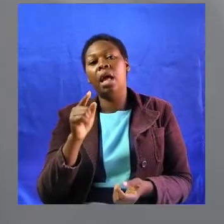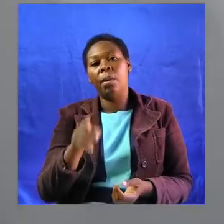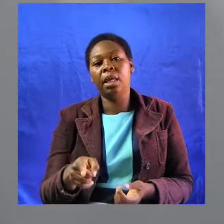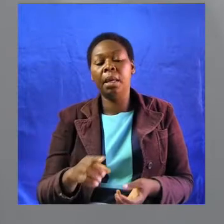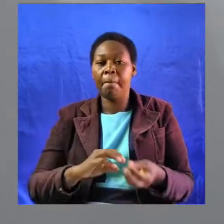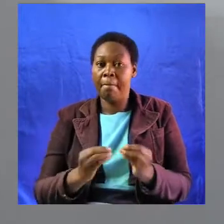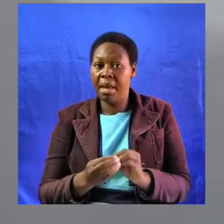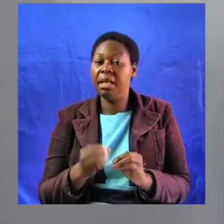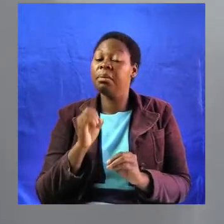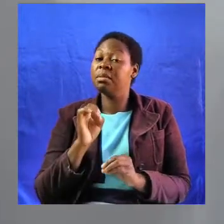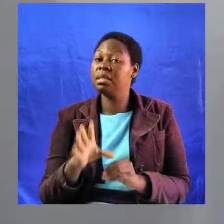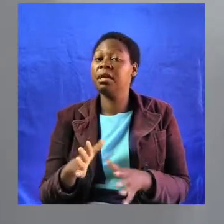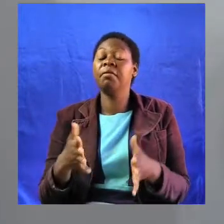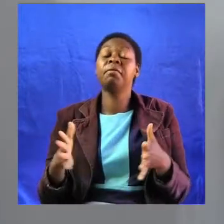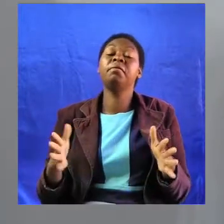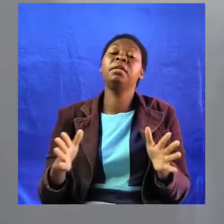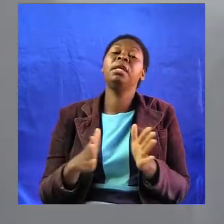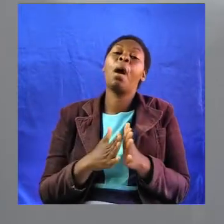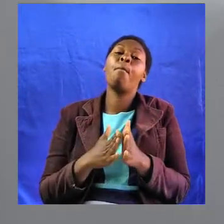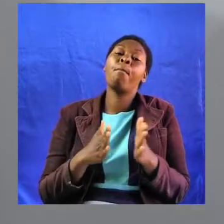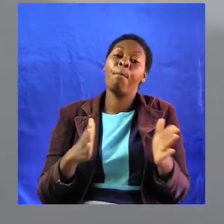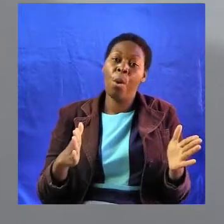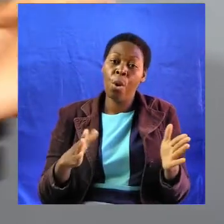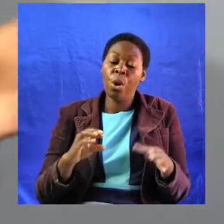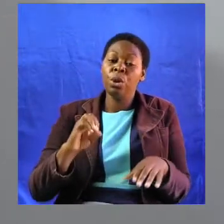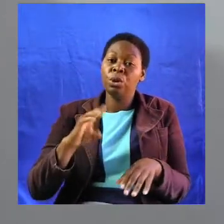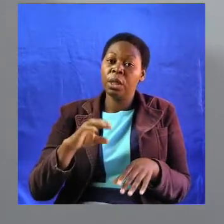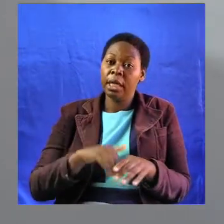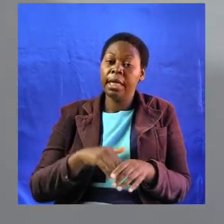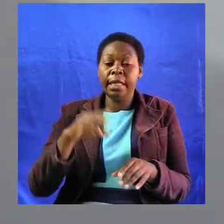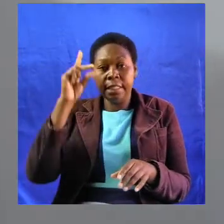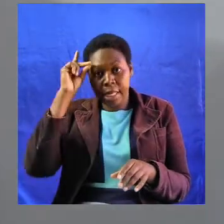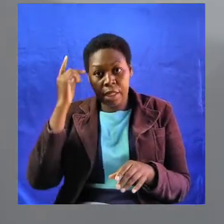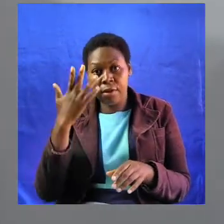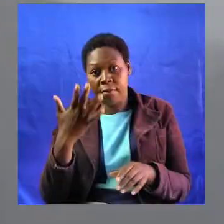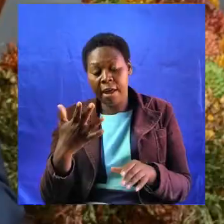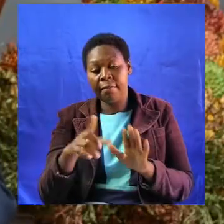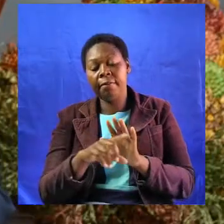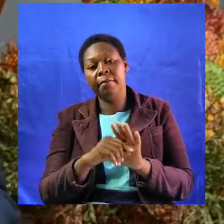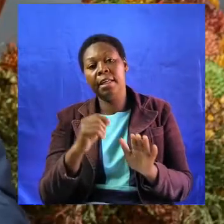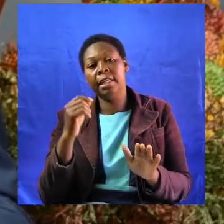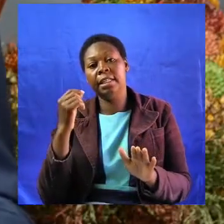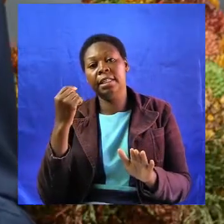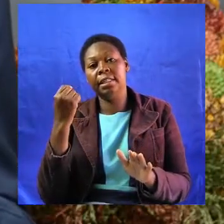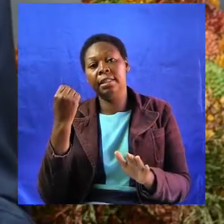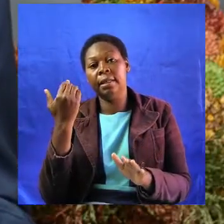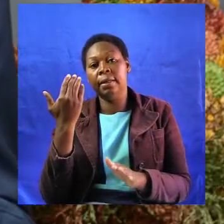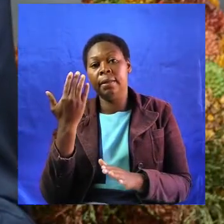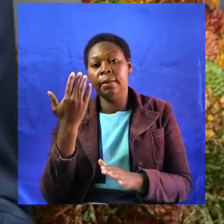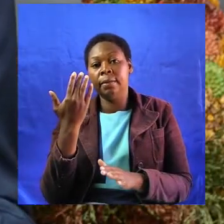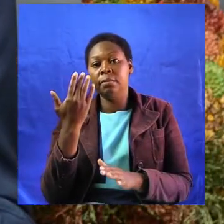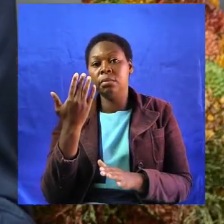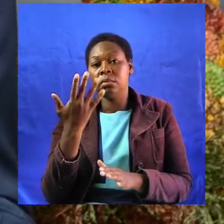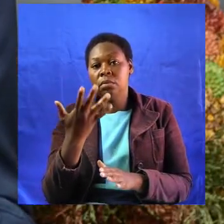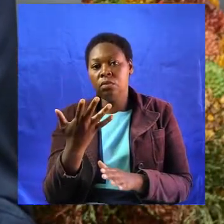Vakazvikanganisa. Saka pana Daniel 5 ipapo verse 5 to 6 ne verse 30 to 31 inoti kudii pasi. Daniel 5 musi